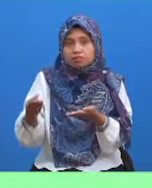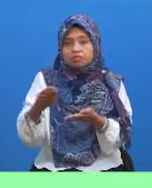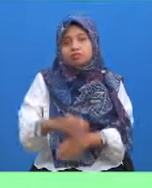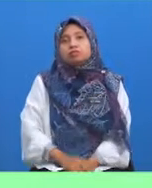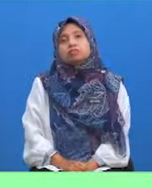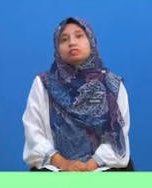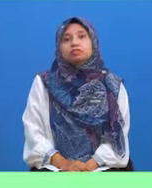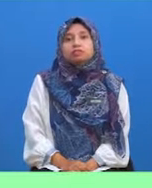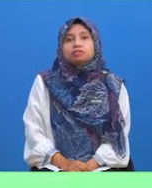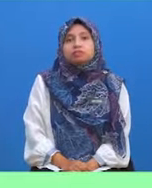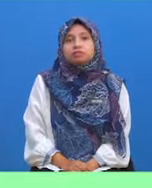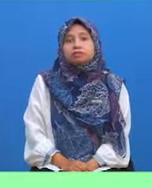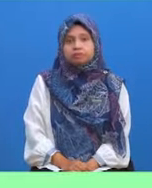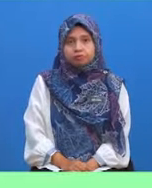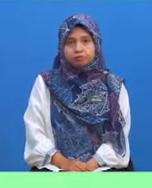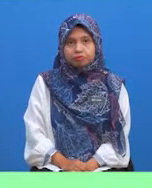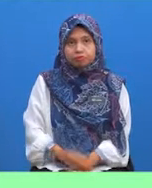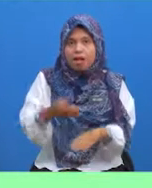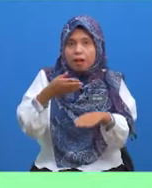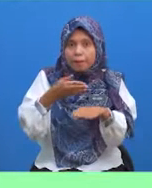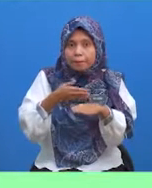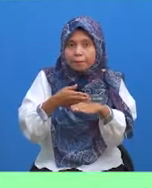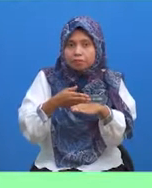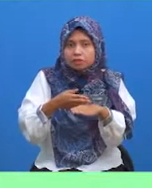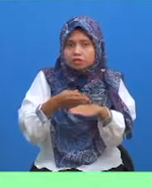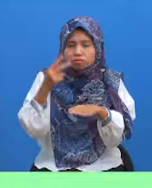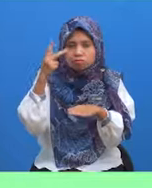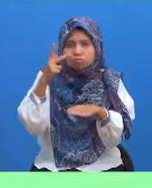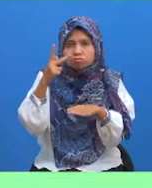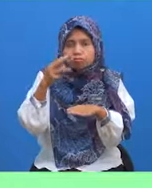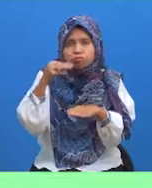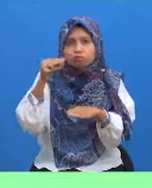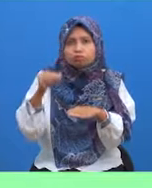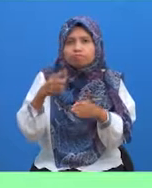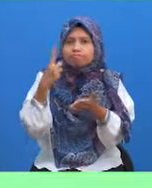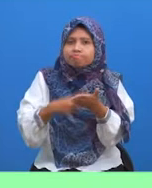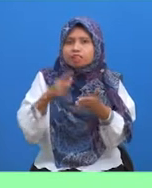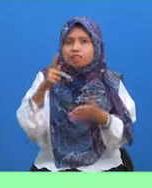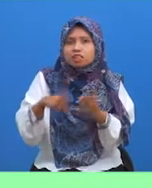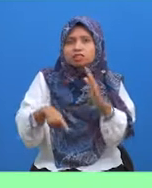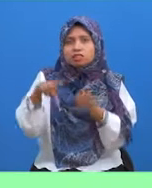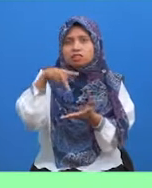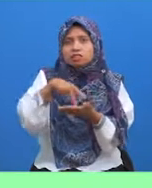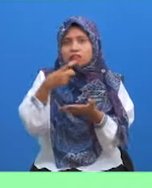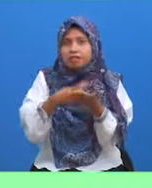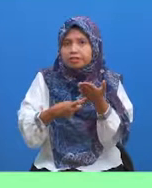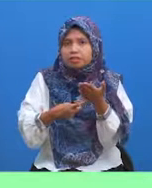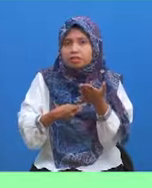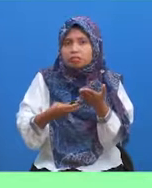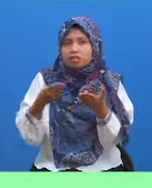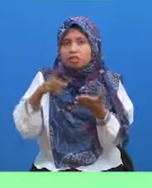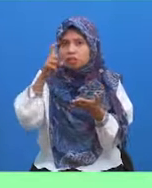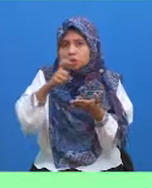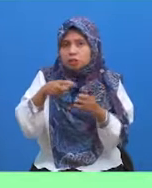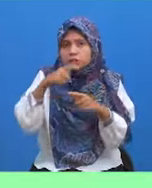harga barang pada pandangan murid-murid Adakah ke scan harga pasti meningkatkan